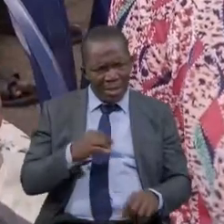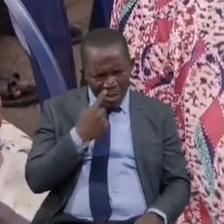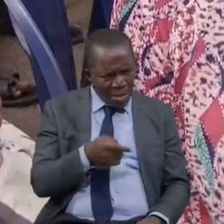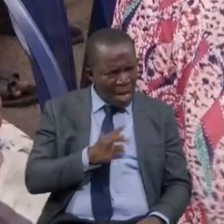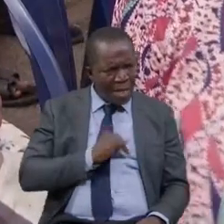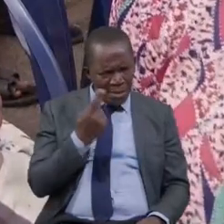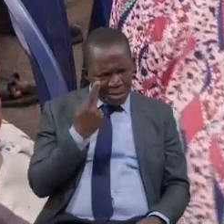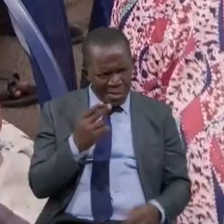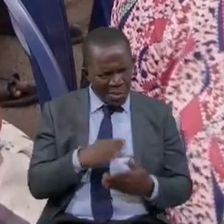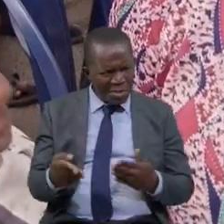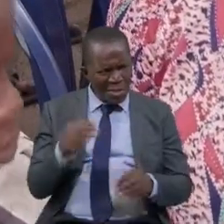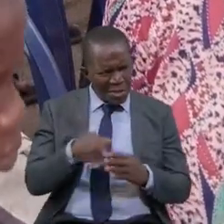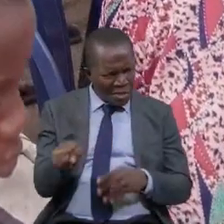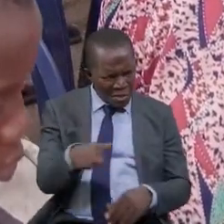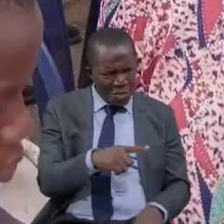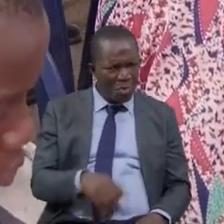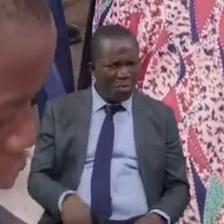cela 15 ans, 20 ans,